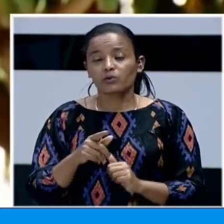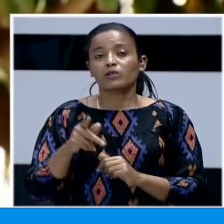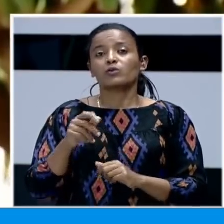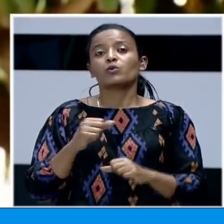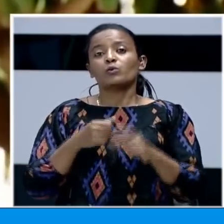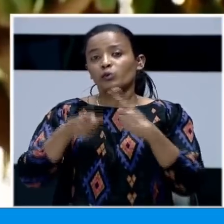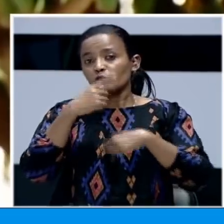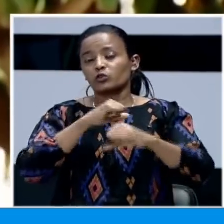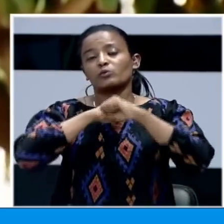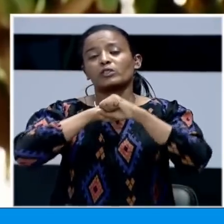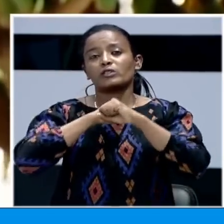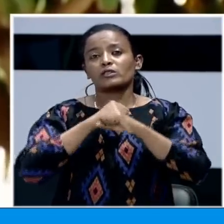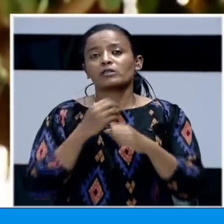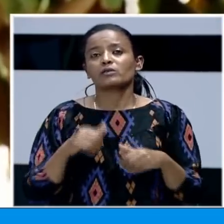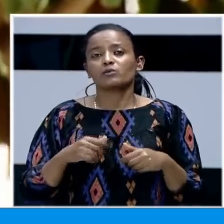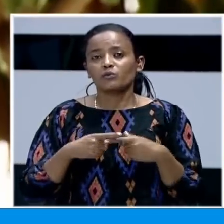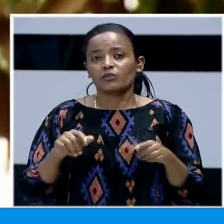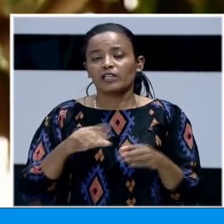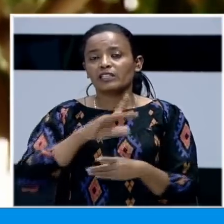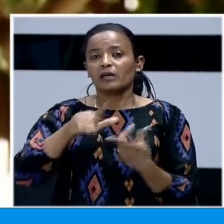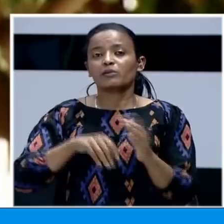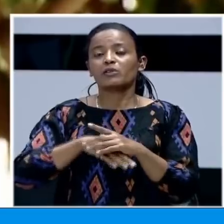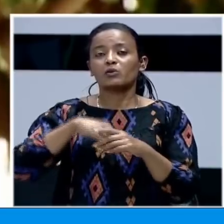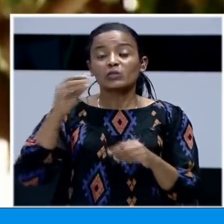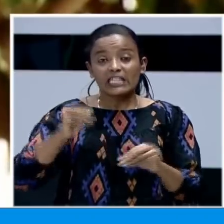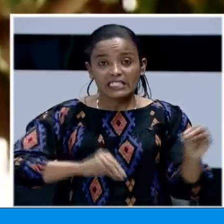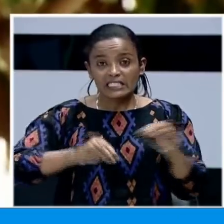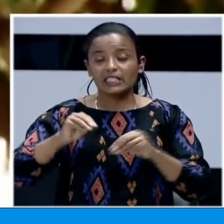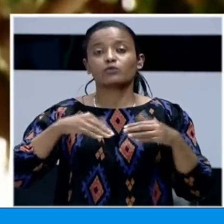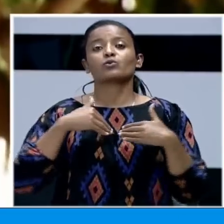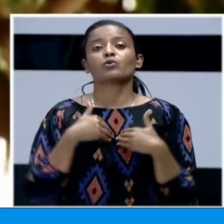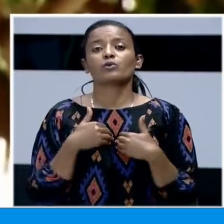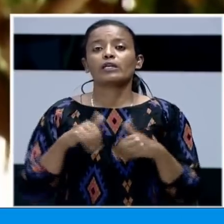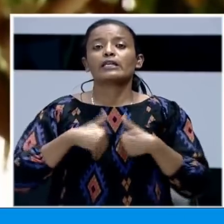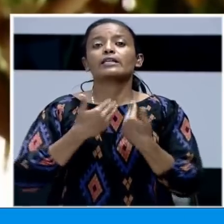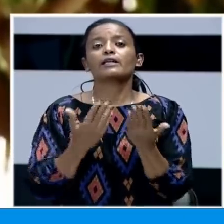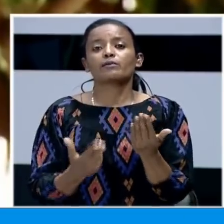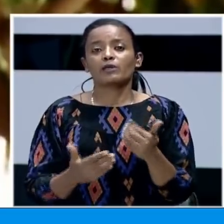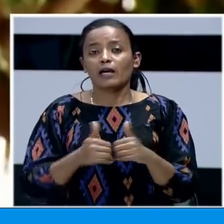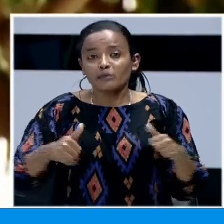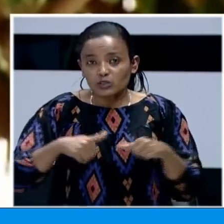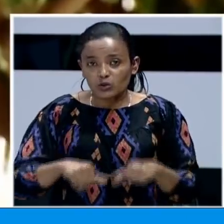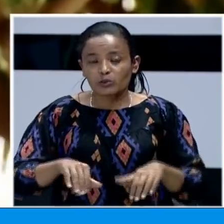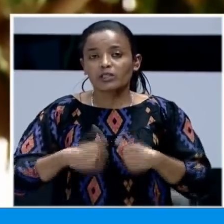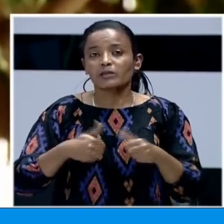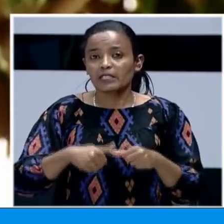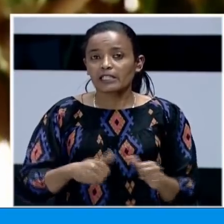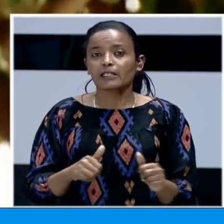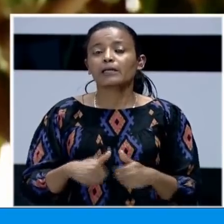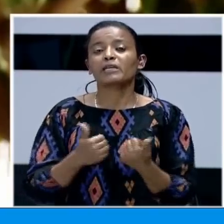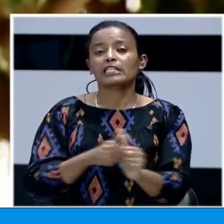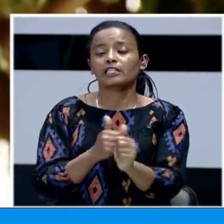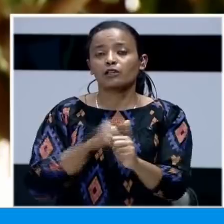ومكال غلي وفلاي كعاخف تخلي الوصائي يزن ورسو التكاساس كما يمعقو خصنا حاكم زخيل كما يقاتلو خم